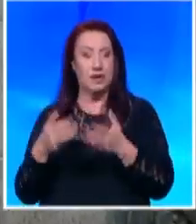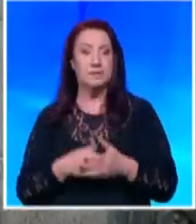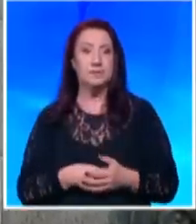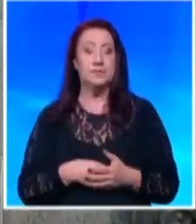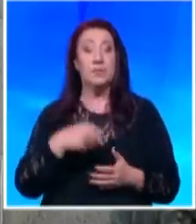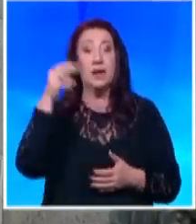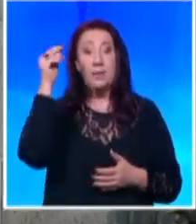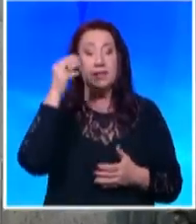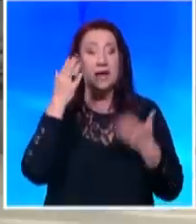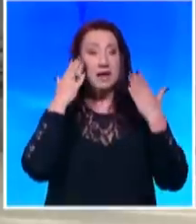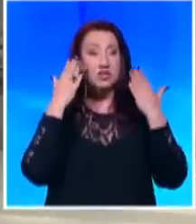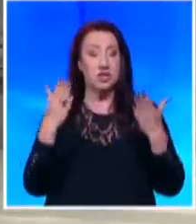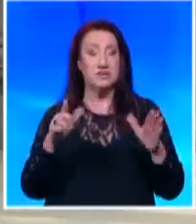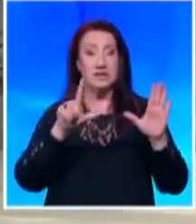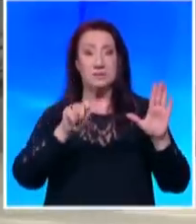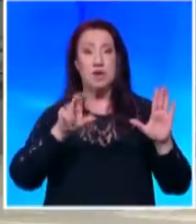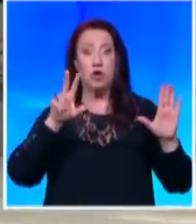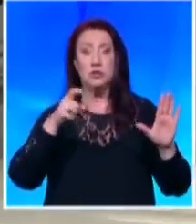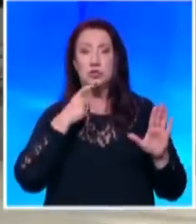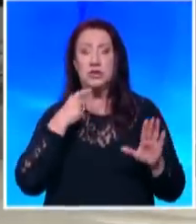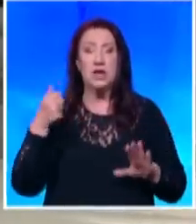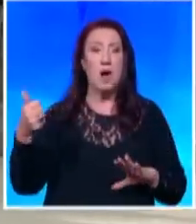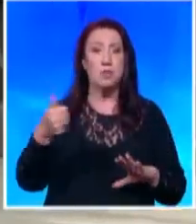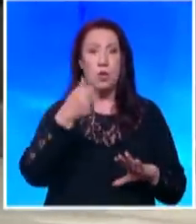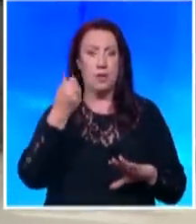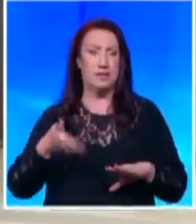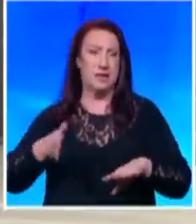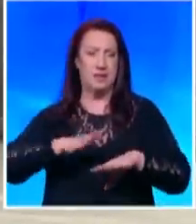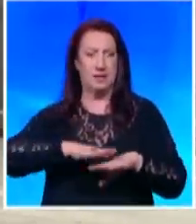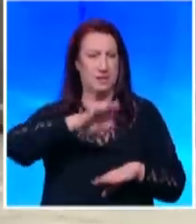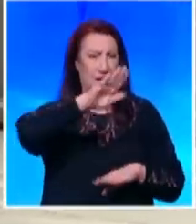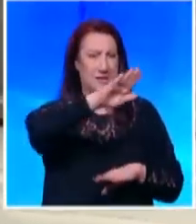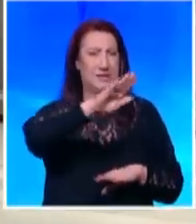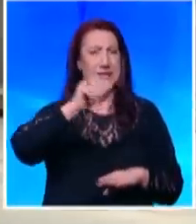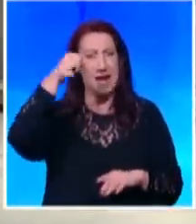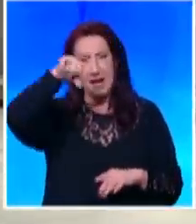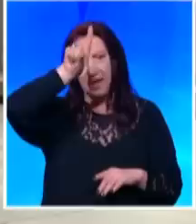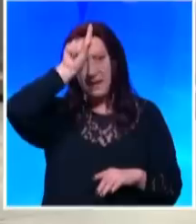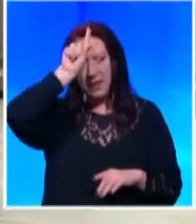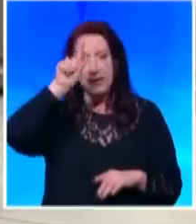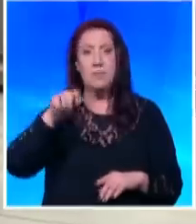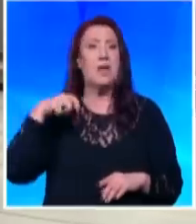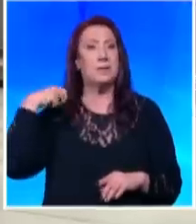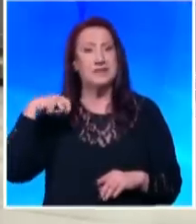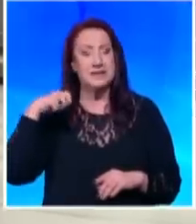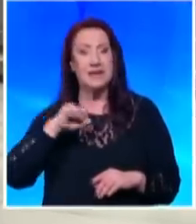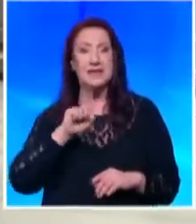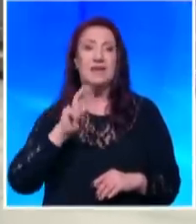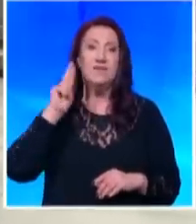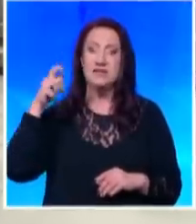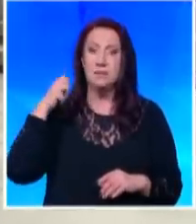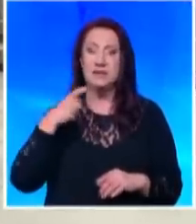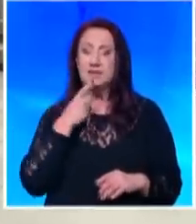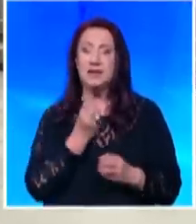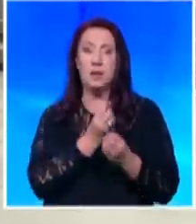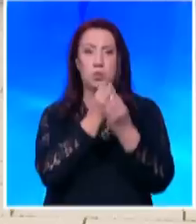България отбелязва 78 години от победата над нацистка Германия. Президентът и вицепрезидентът поднесоха венци пред паметника на незнайния